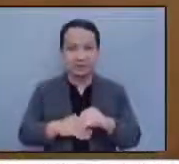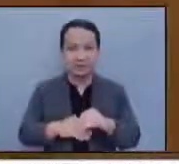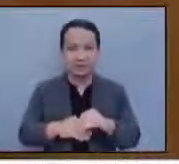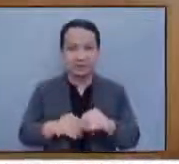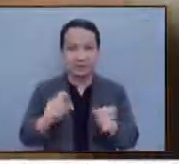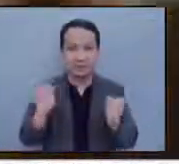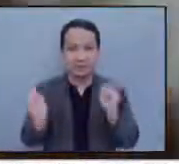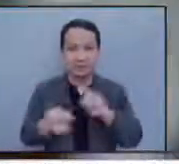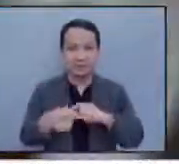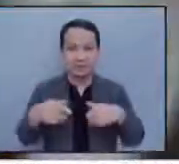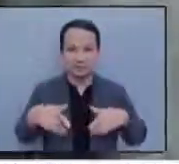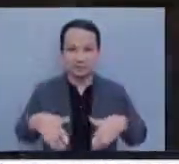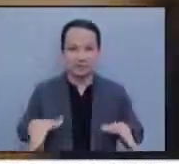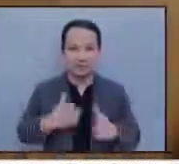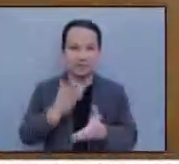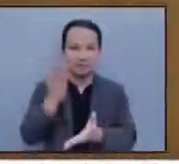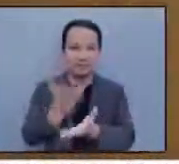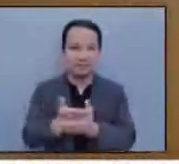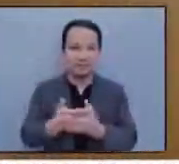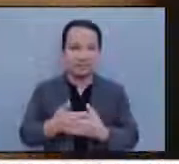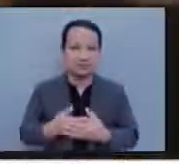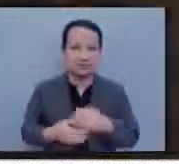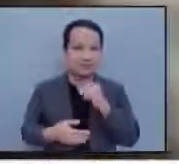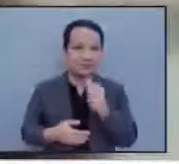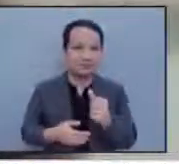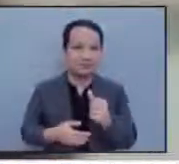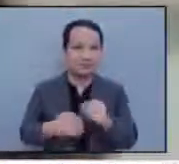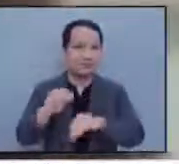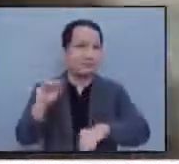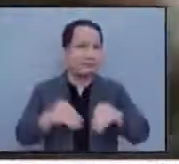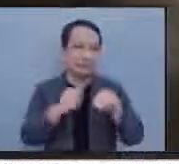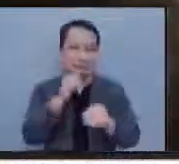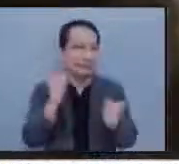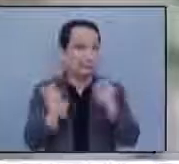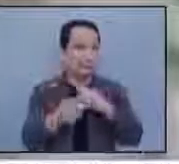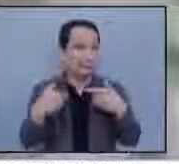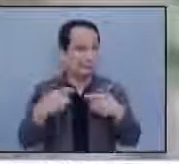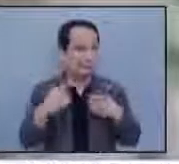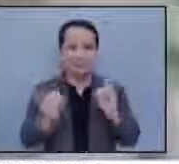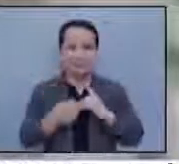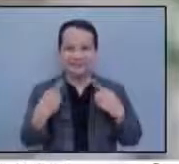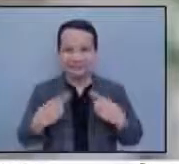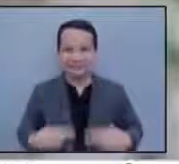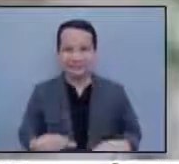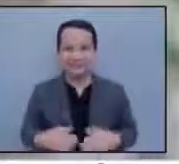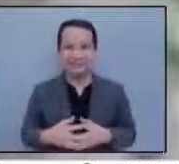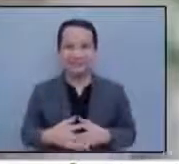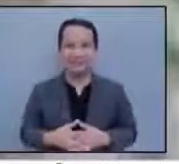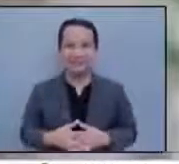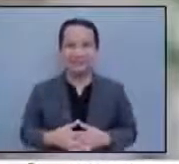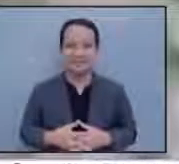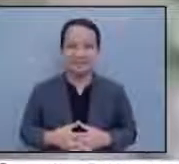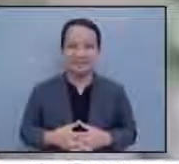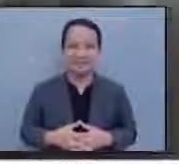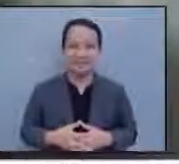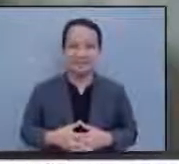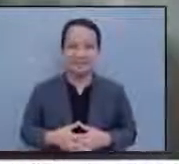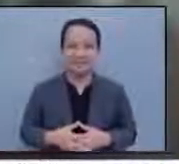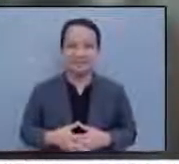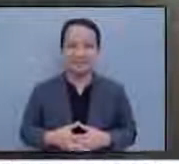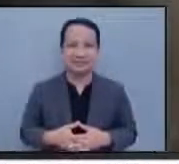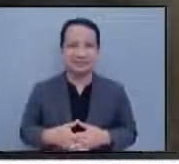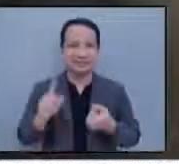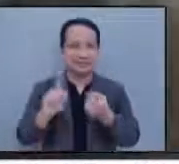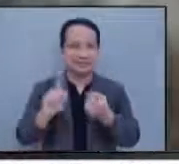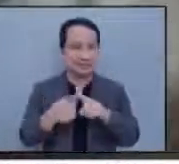pag dating sa reception, di talaga ako nakapagpalit agad ng damit. So, enjoy muna sa crowd. Nag-enjoy naman ako.